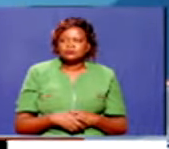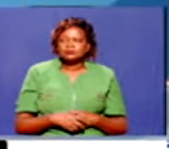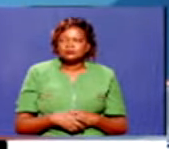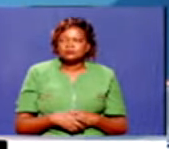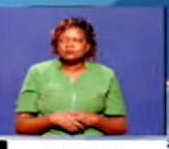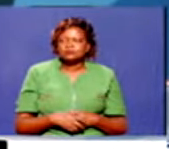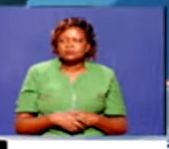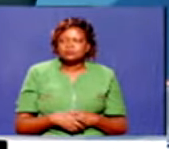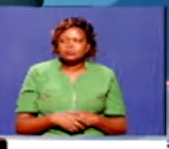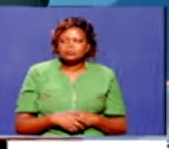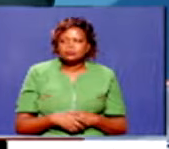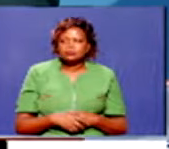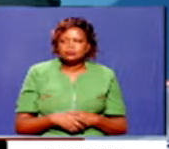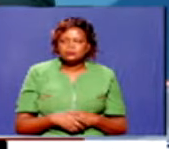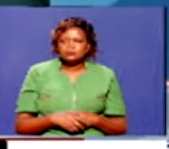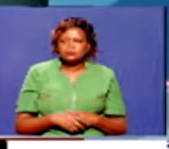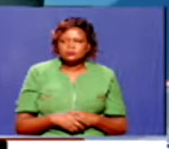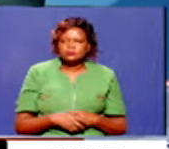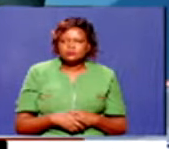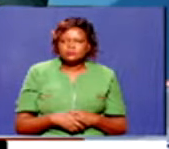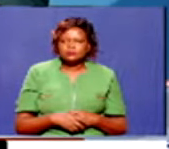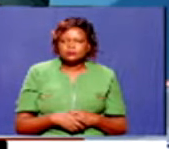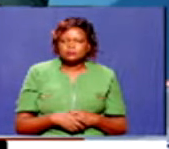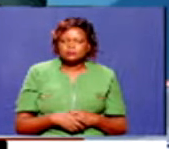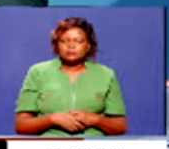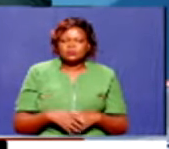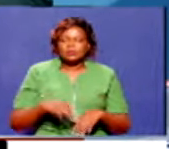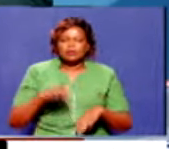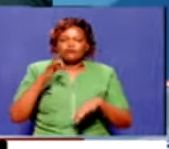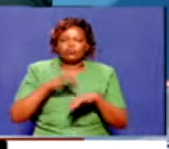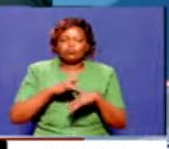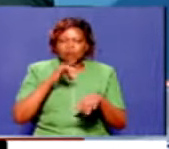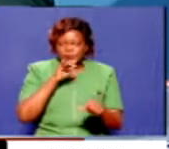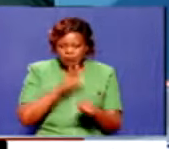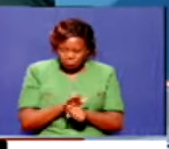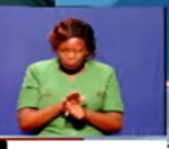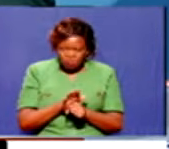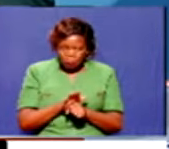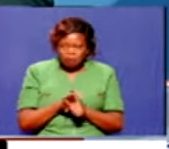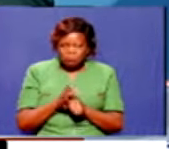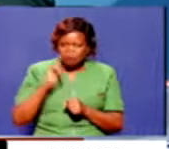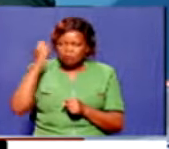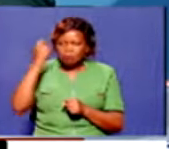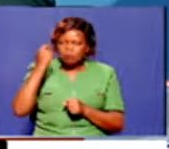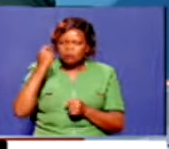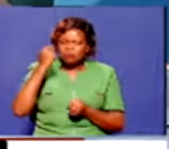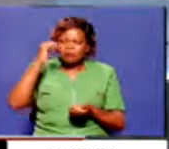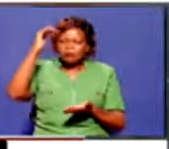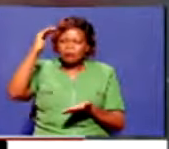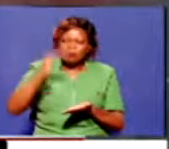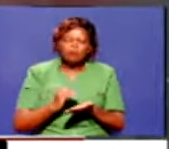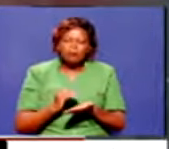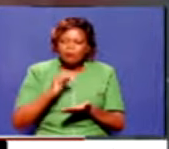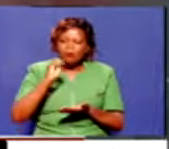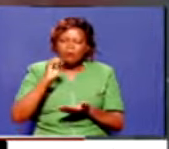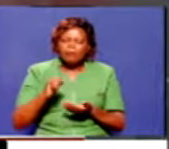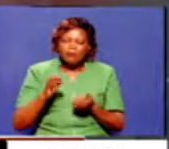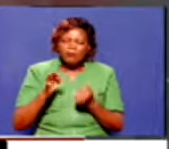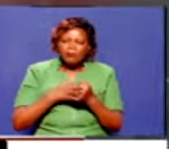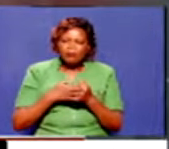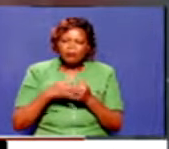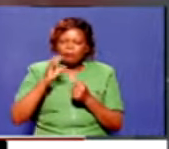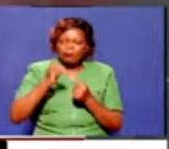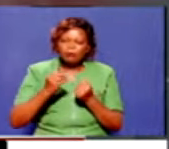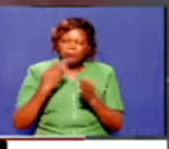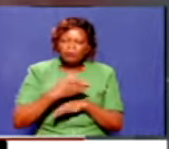Kwingine kwa mtazamaji ni kuwa kiwango cha maambukizi ya ugonjwa COVID-19 humo nchini kimeshuka hadi 0.8%. Hii ni baada ya